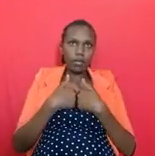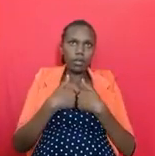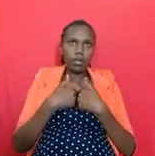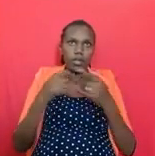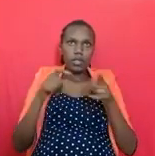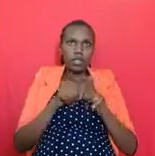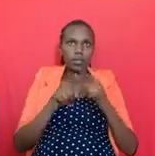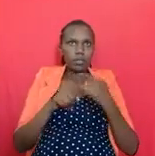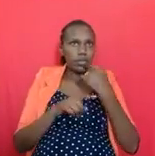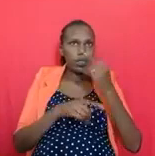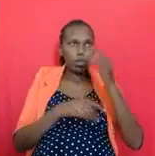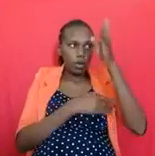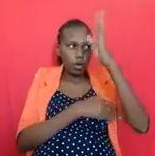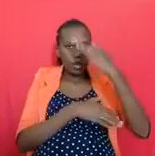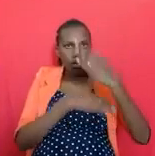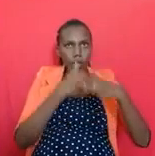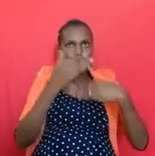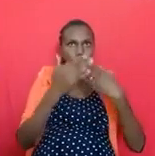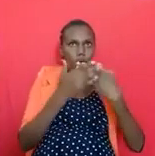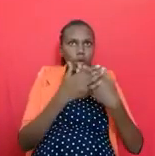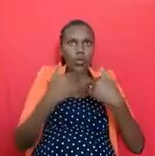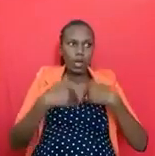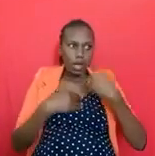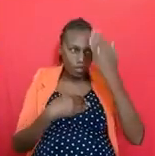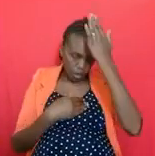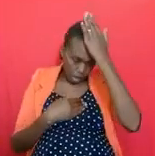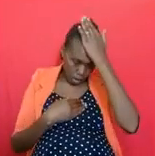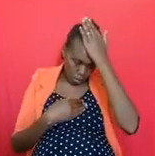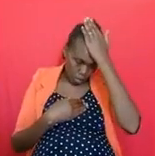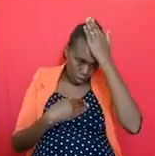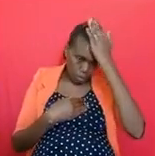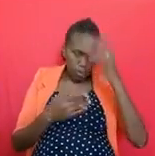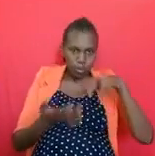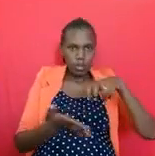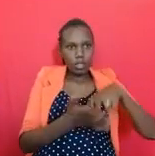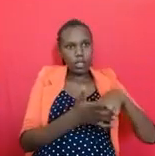mubure ga imehia manyu mothe mwenyi hetie tuikiritie du na uhoreri